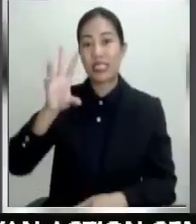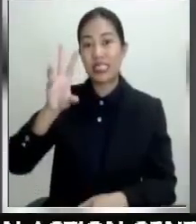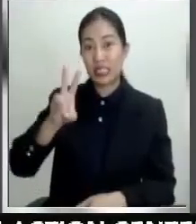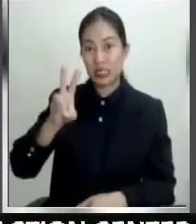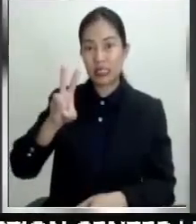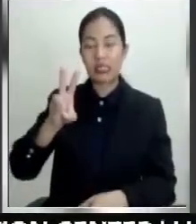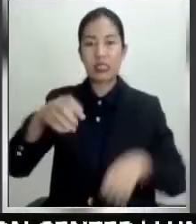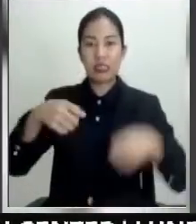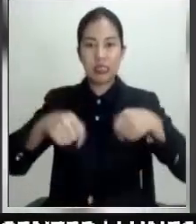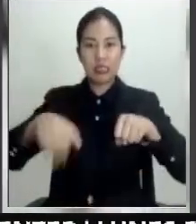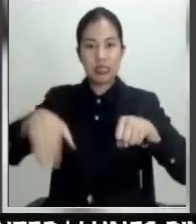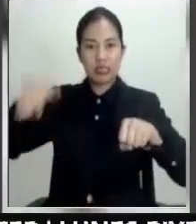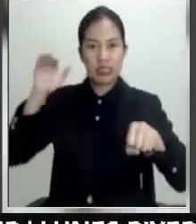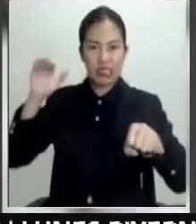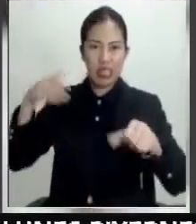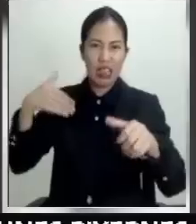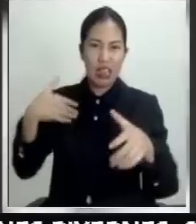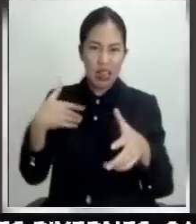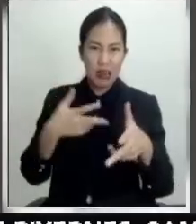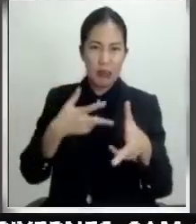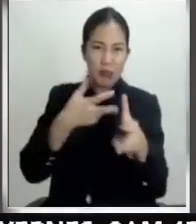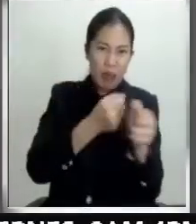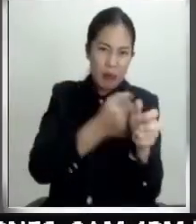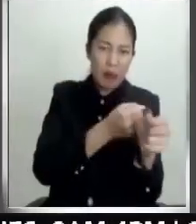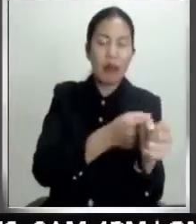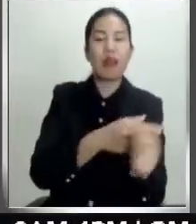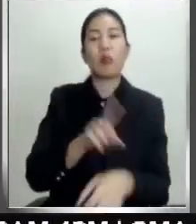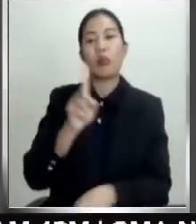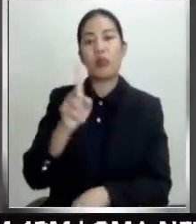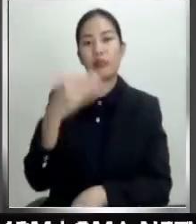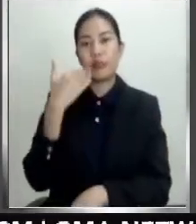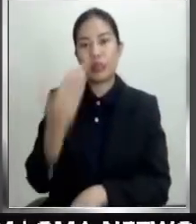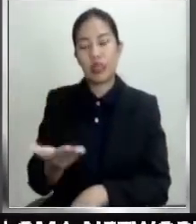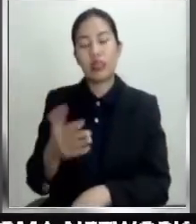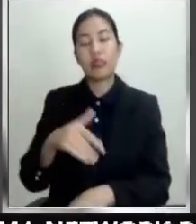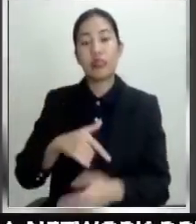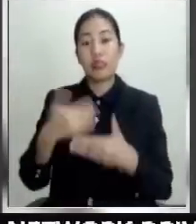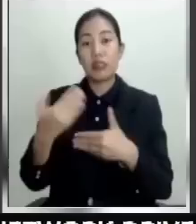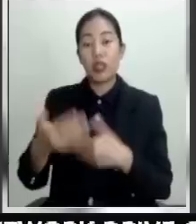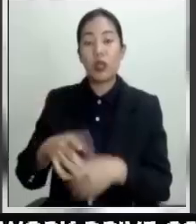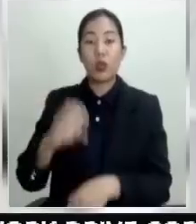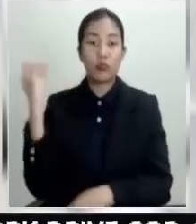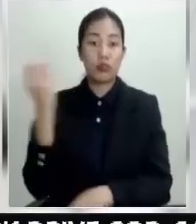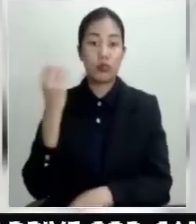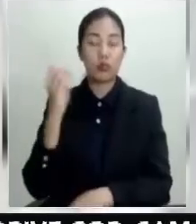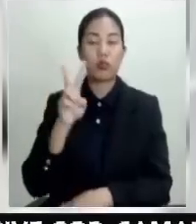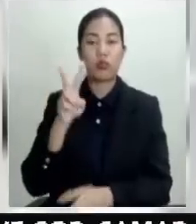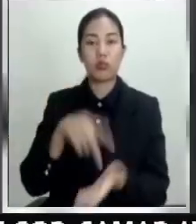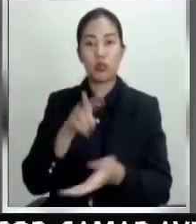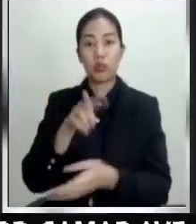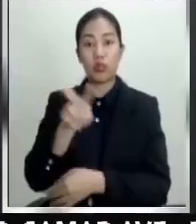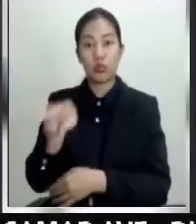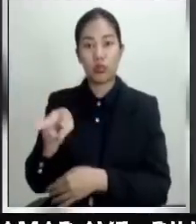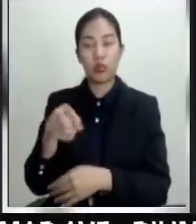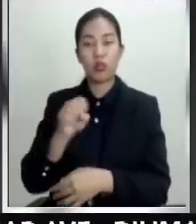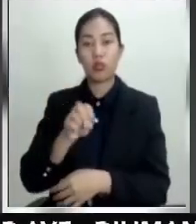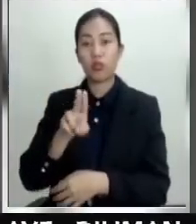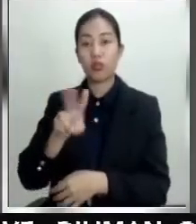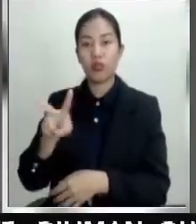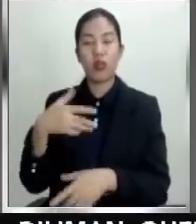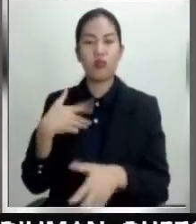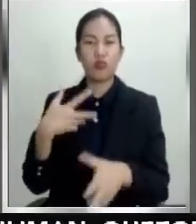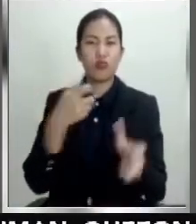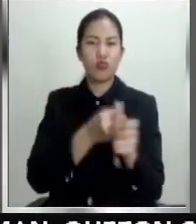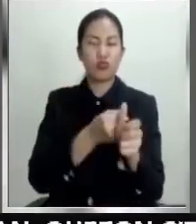patay. Sa Ortigas naman noong 2022, tinumbok ng SUV ang tatlong motorsiklo, isang bisikleta at isa pang